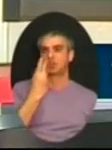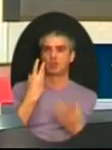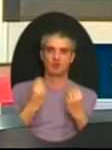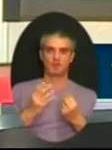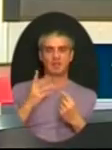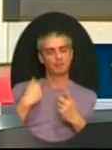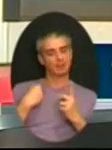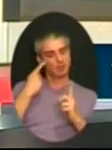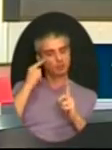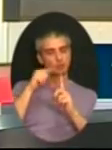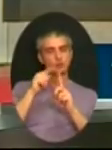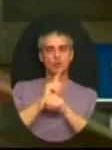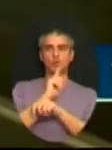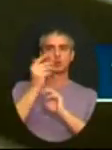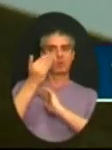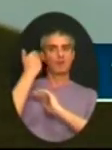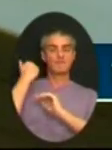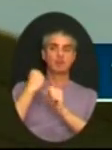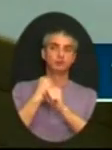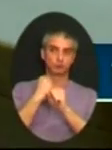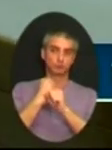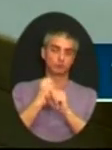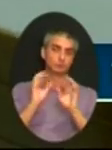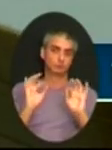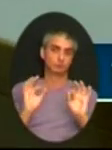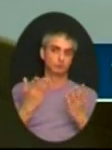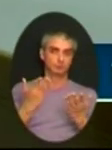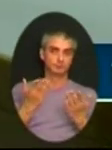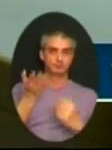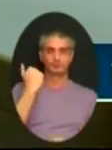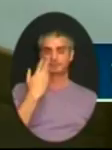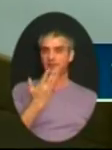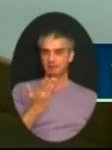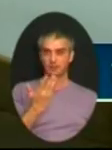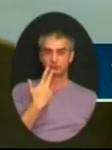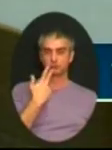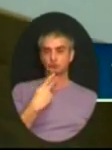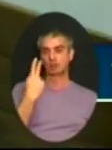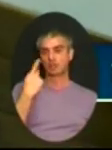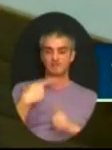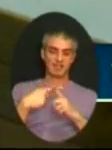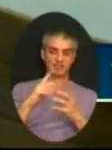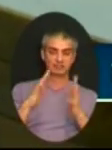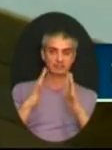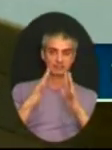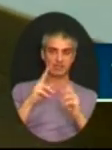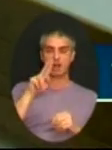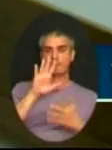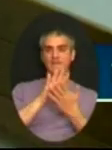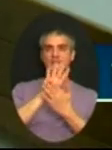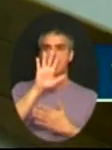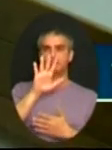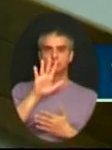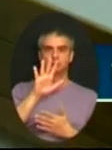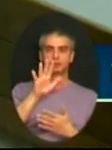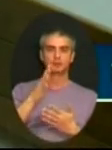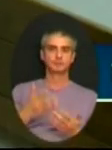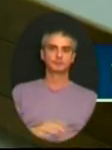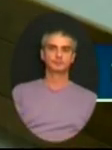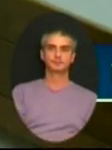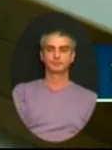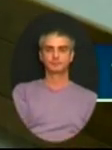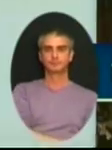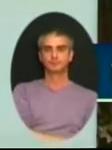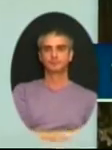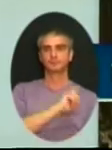ככה מכוונים לזמן שהדברים נעשו, אז הרי מדובר לפני שנתיים וחצי ויותר, 2015,